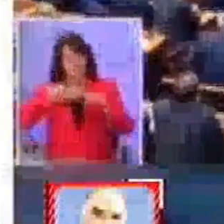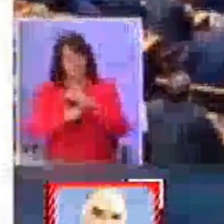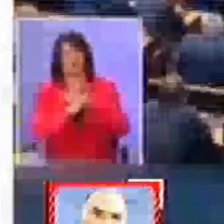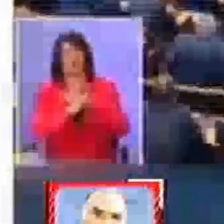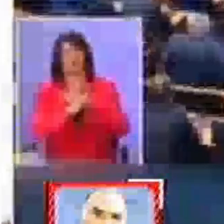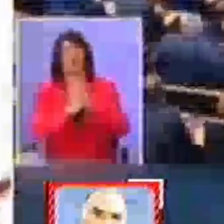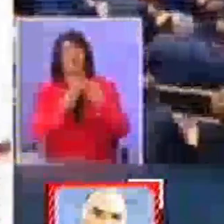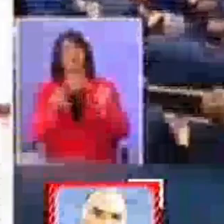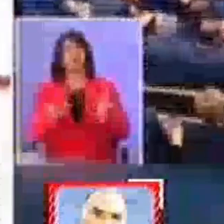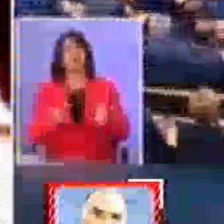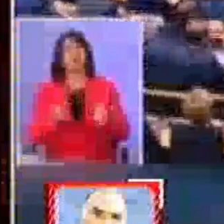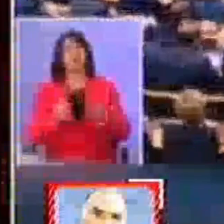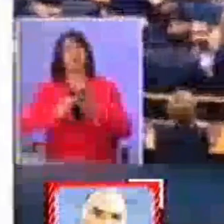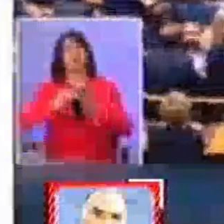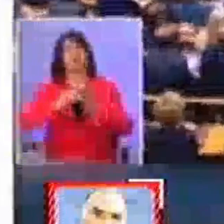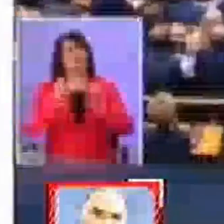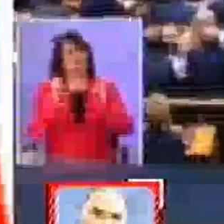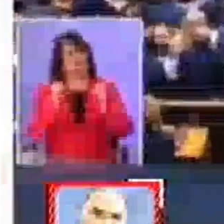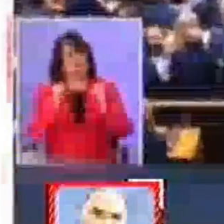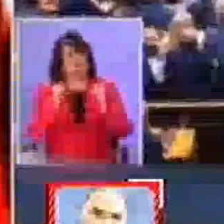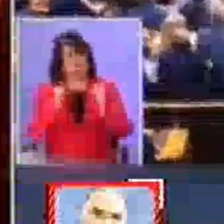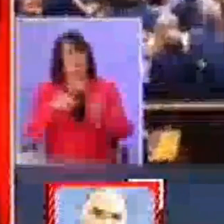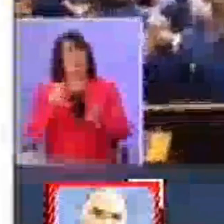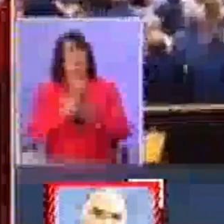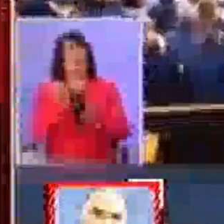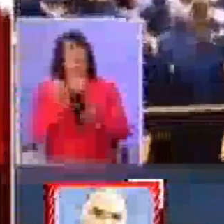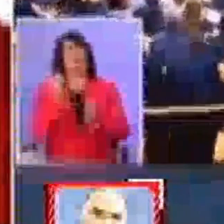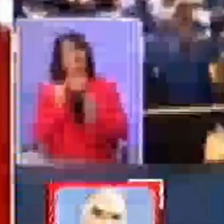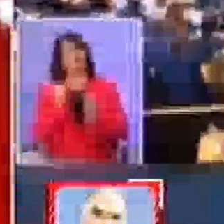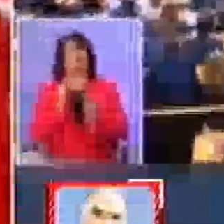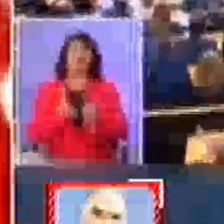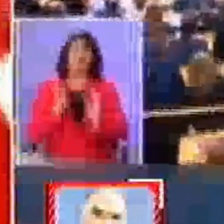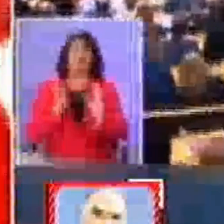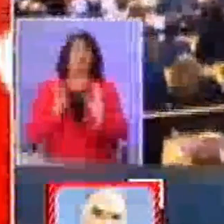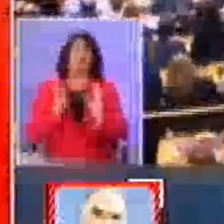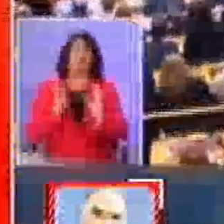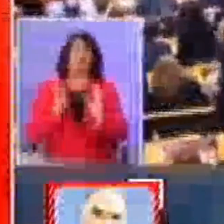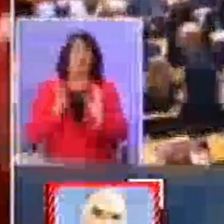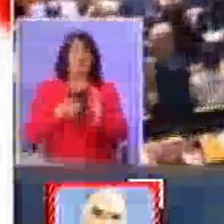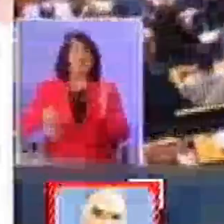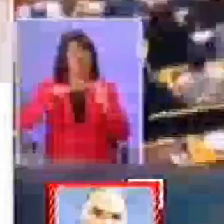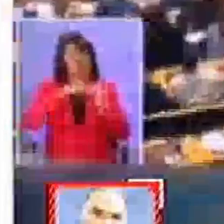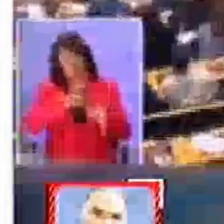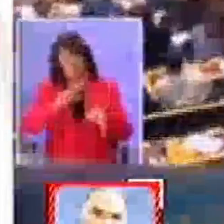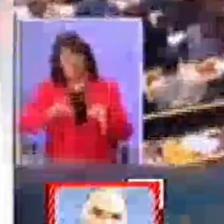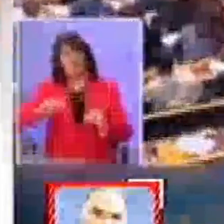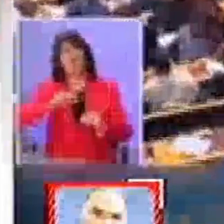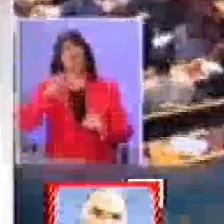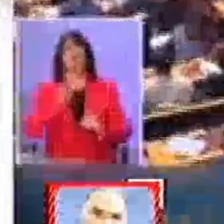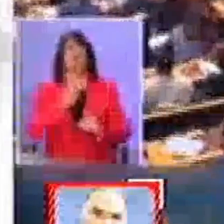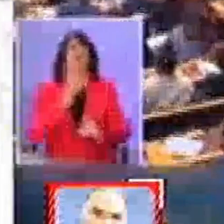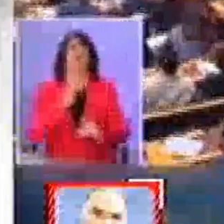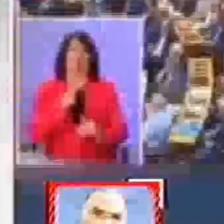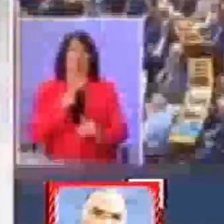οπουδήποτε, αυτά τα πράγματα είναι, τα θεωρώ γελία. Οπότε φοβάσαι ότι θα υπάρξει και άλλο κρούσμα